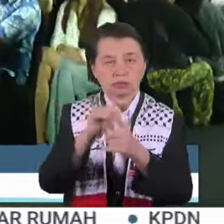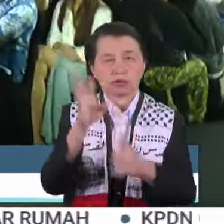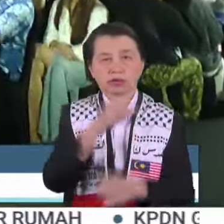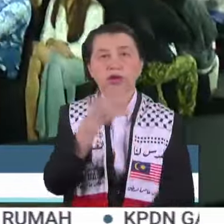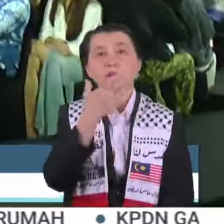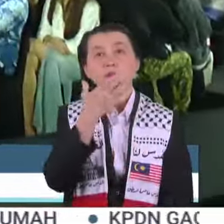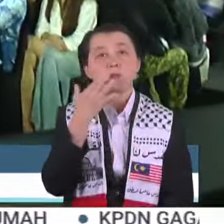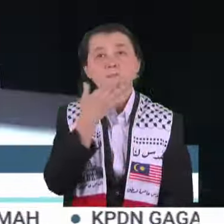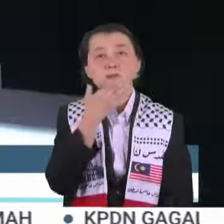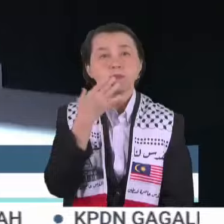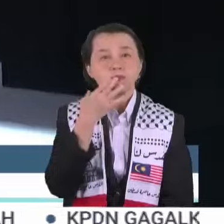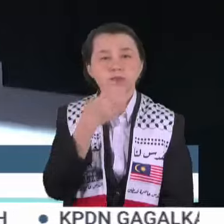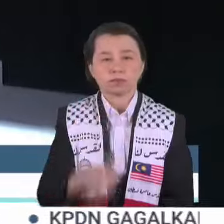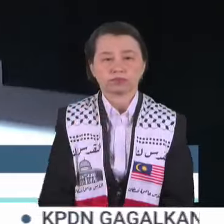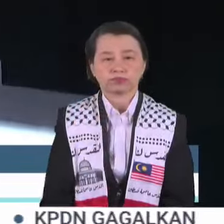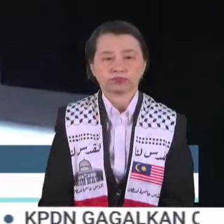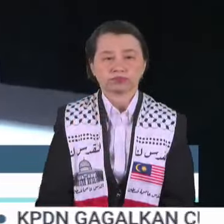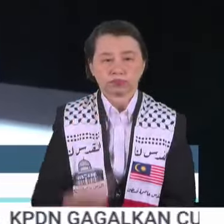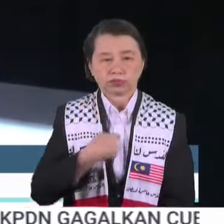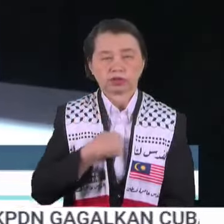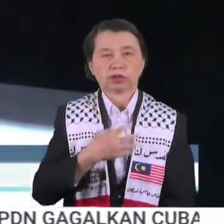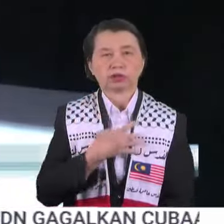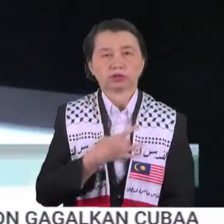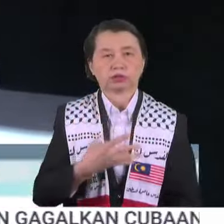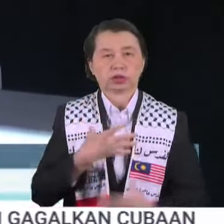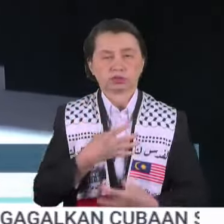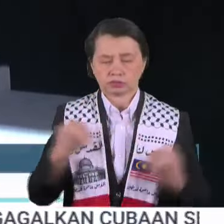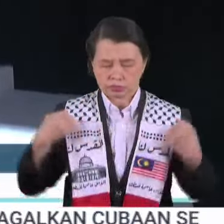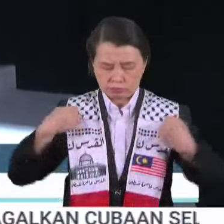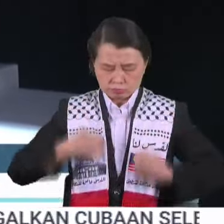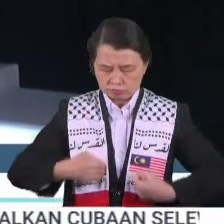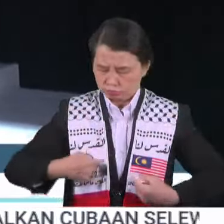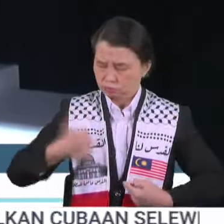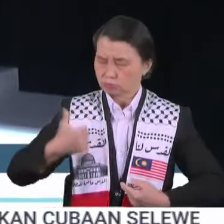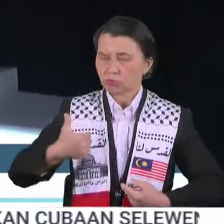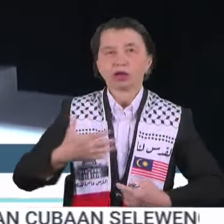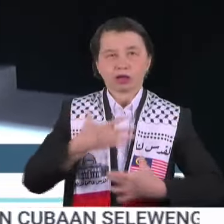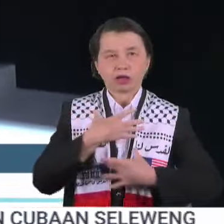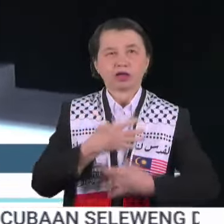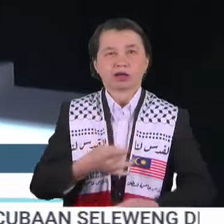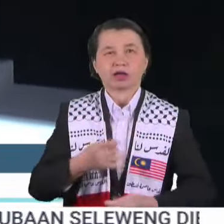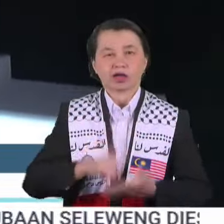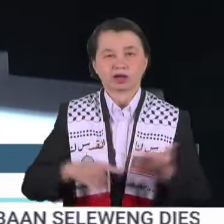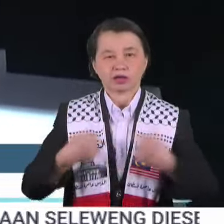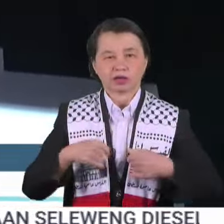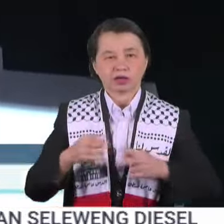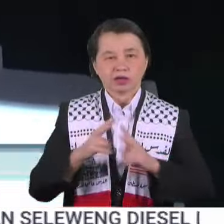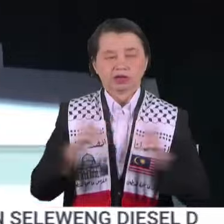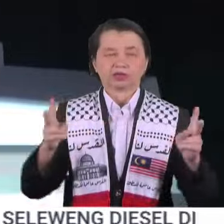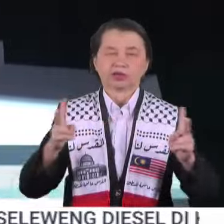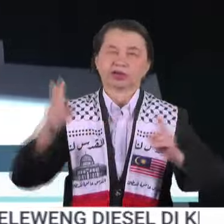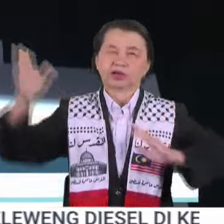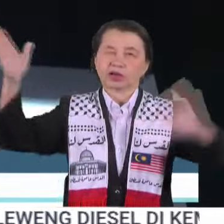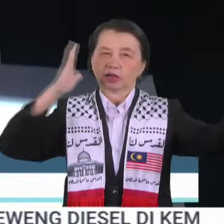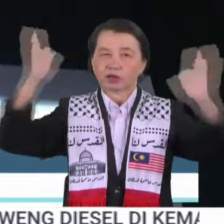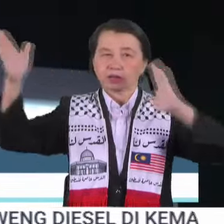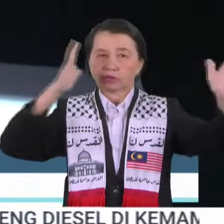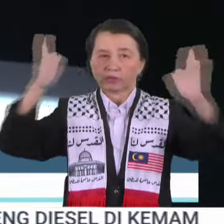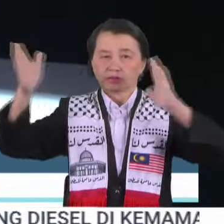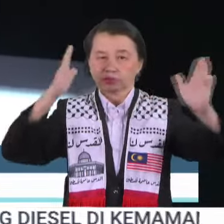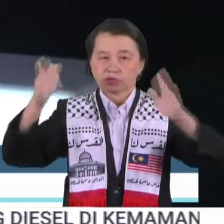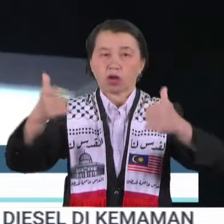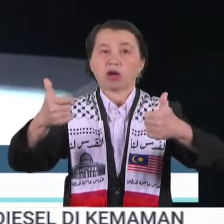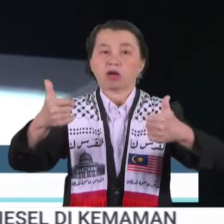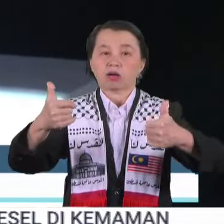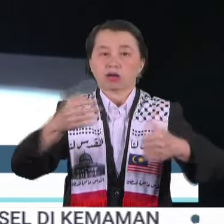warnanya. Saya sangat suka apa yang saya pakai ini, adalah sesuatu yang sangat Malaysia,